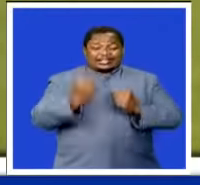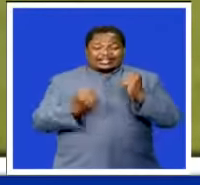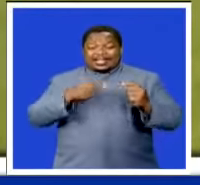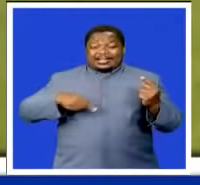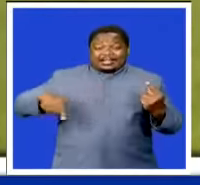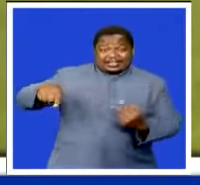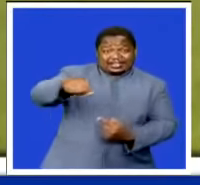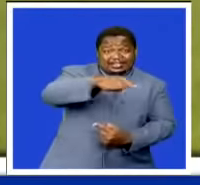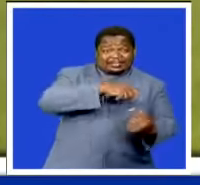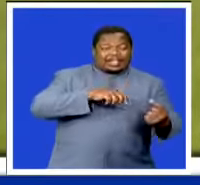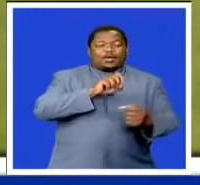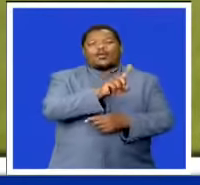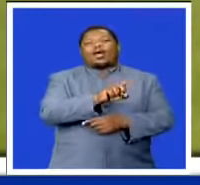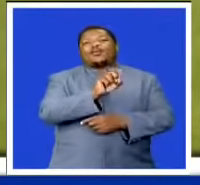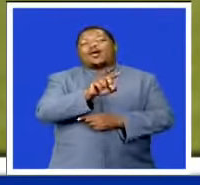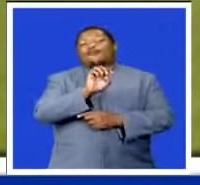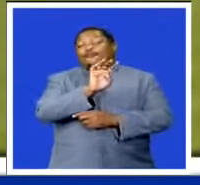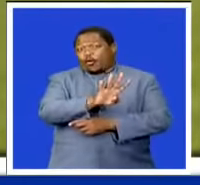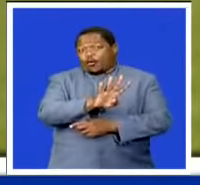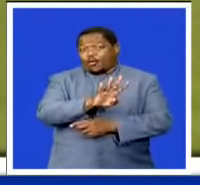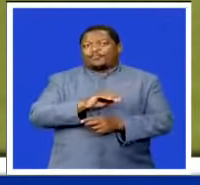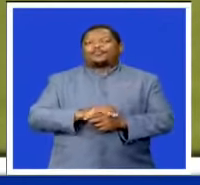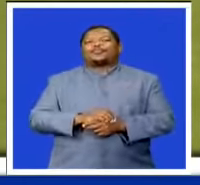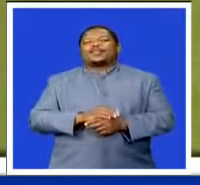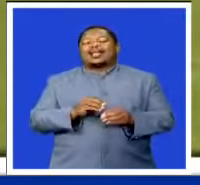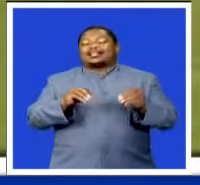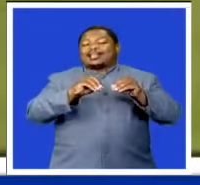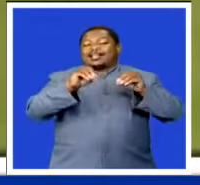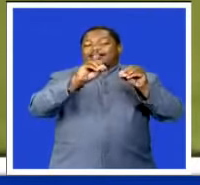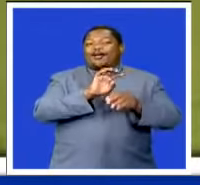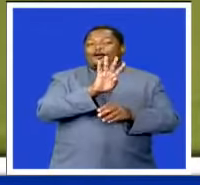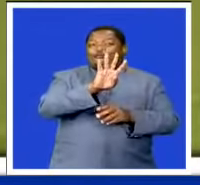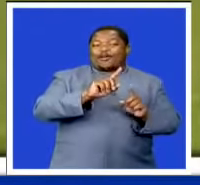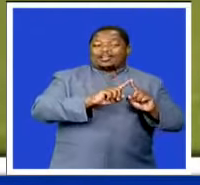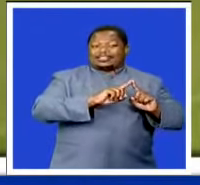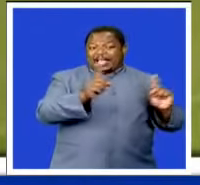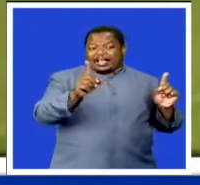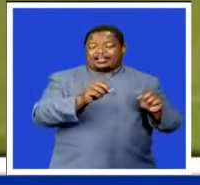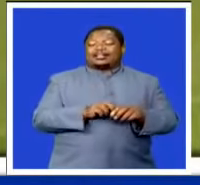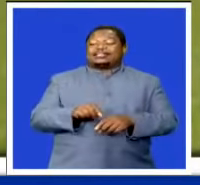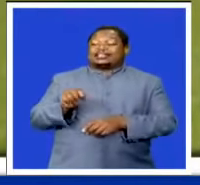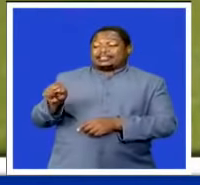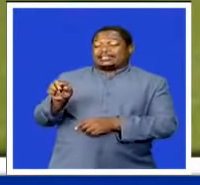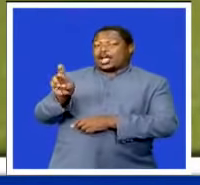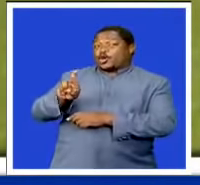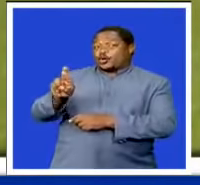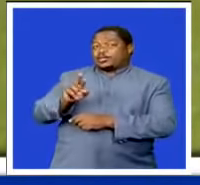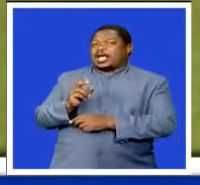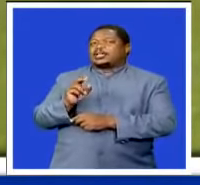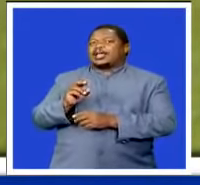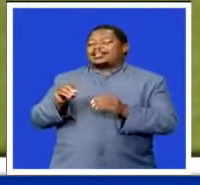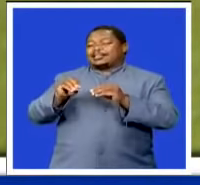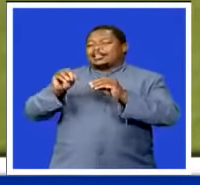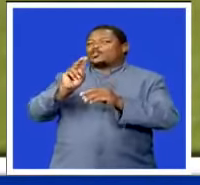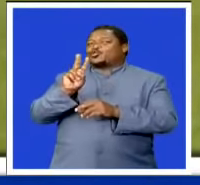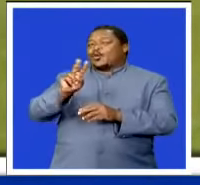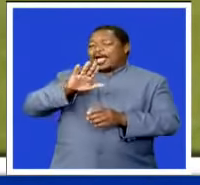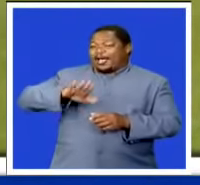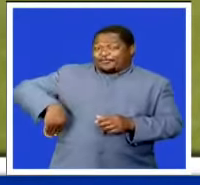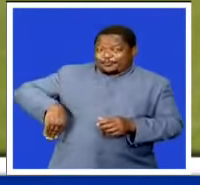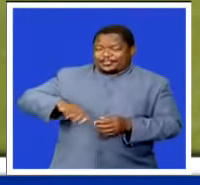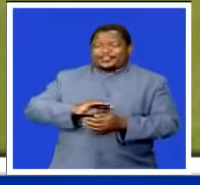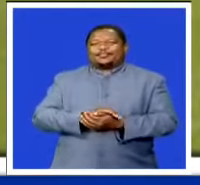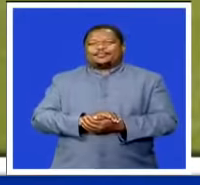bagcine banqoba lomdlalo ngema-wickets lamane sekusele amabhola lamabili ayo iRontanya. Ngemva kwemidlalo, kapteni waliqembu leDadas